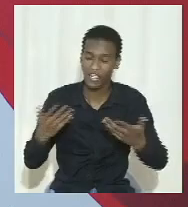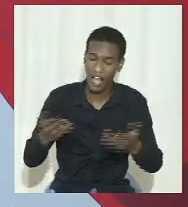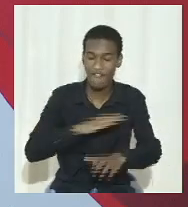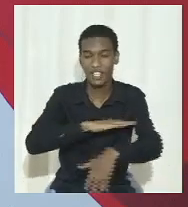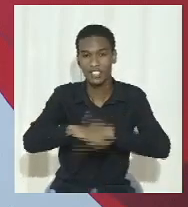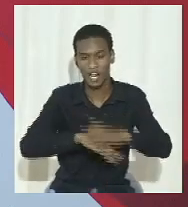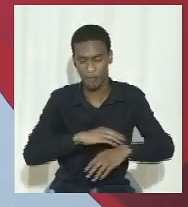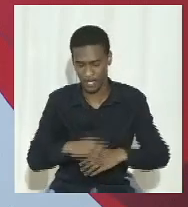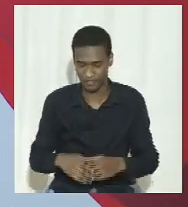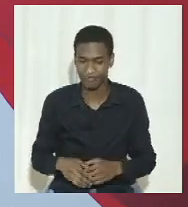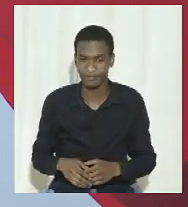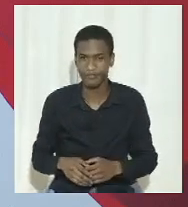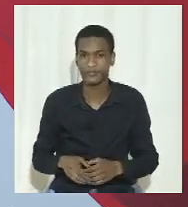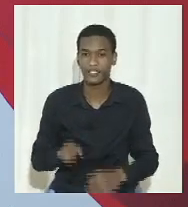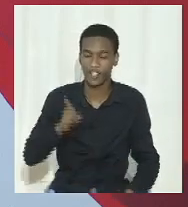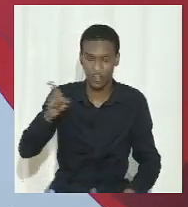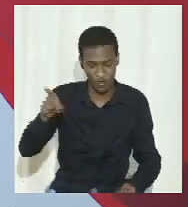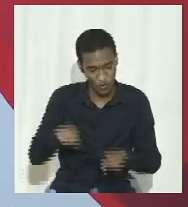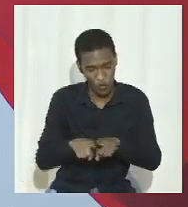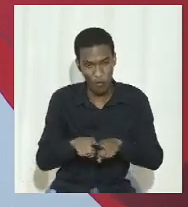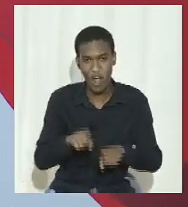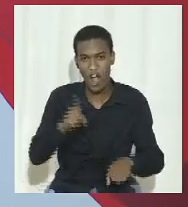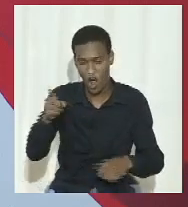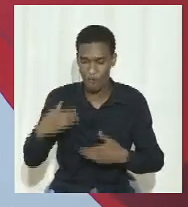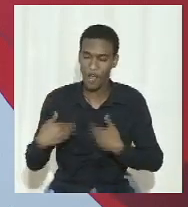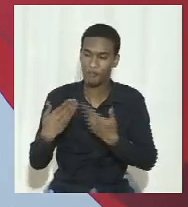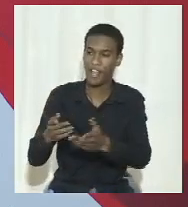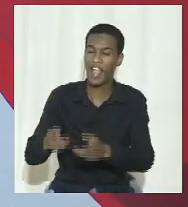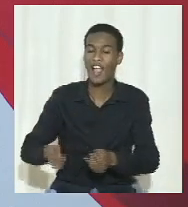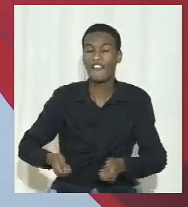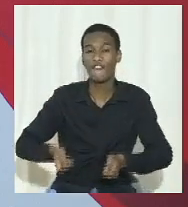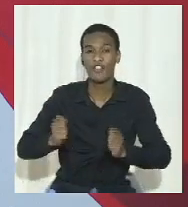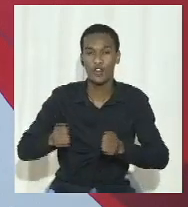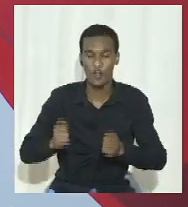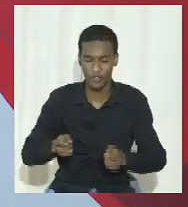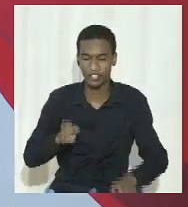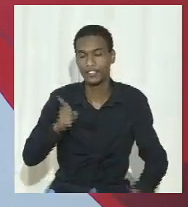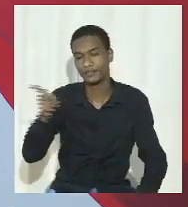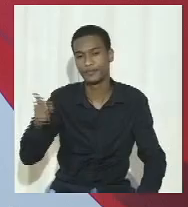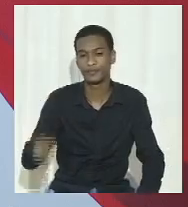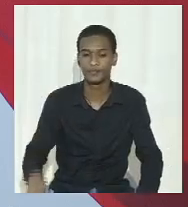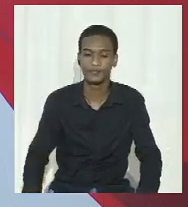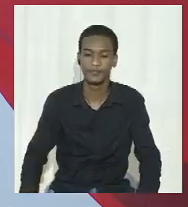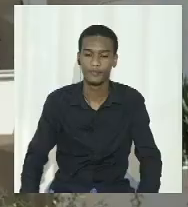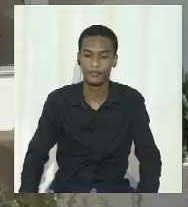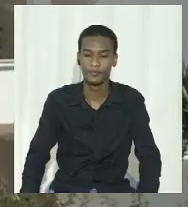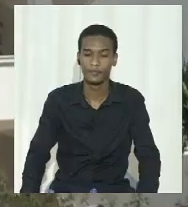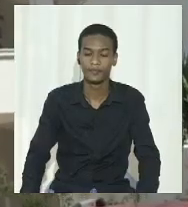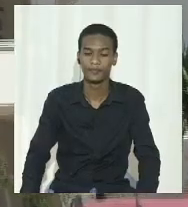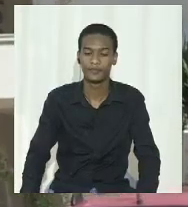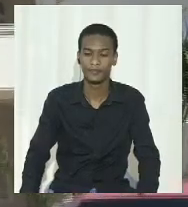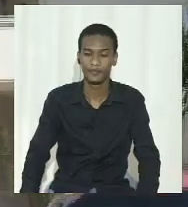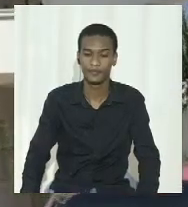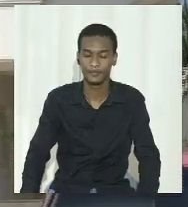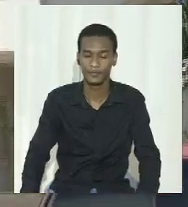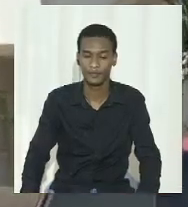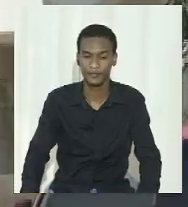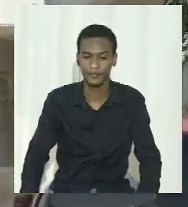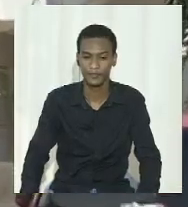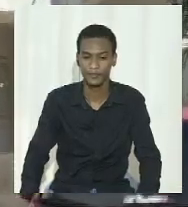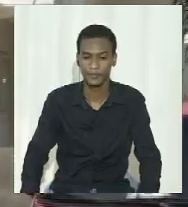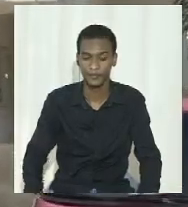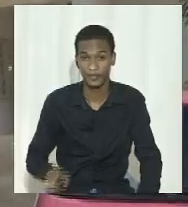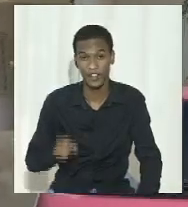nanoana ara-pitaovana ny ENAM ny OIT raha nitatra entin'ny fitsoa Andriamaserivery sy Tantely Andriambelo. Nametraka